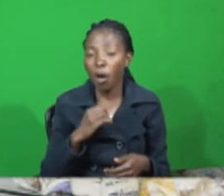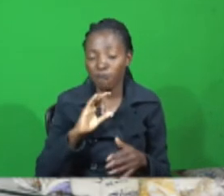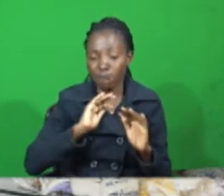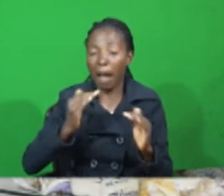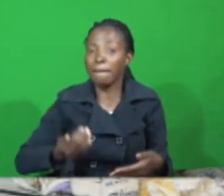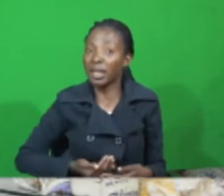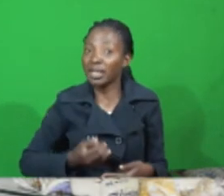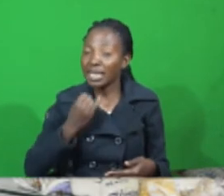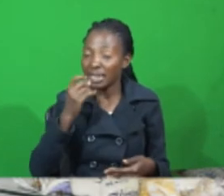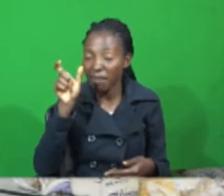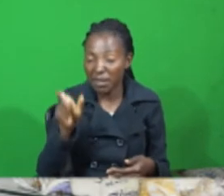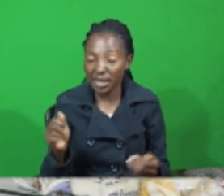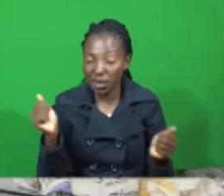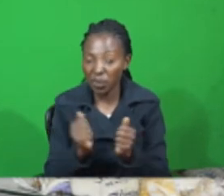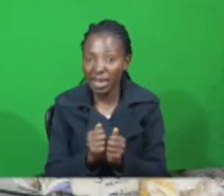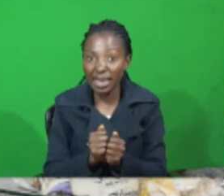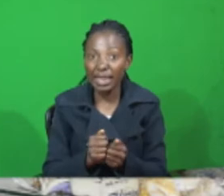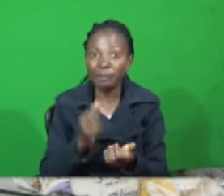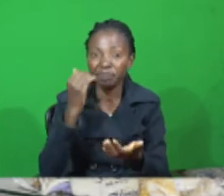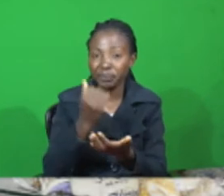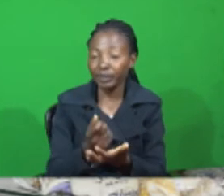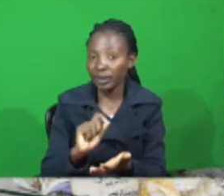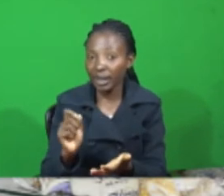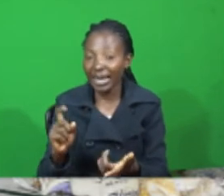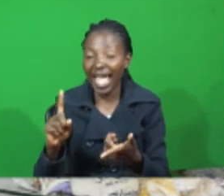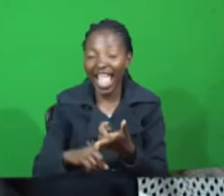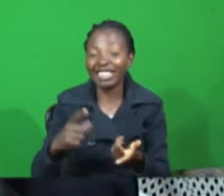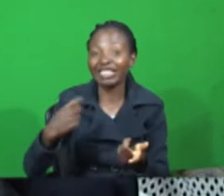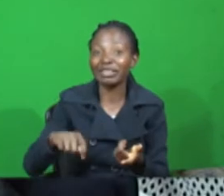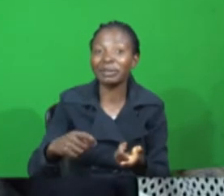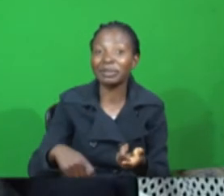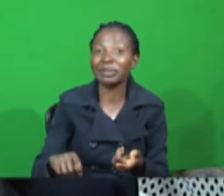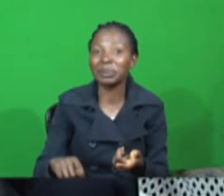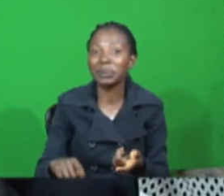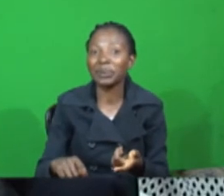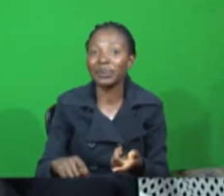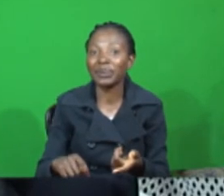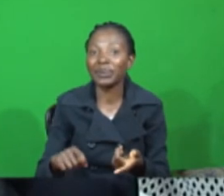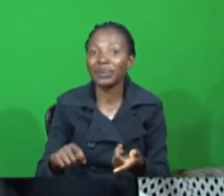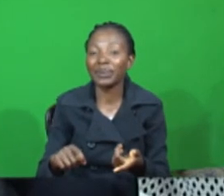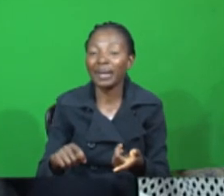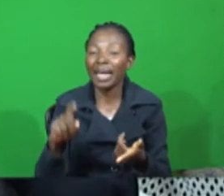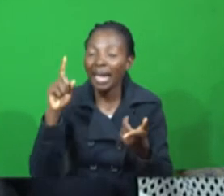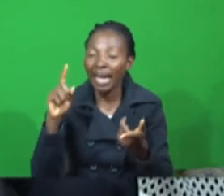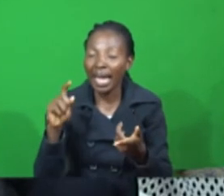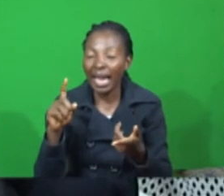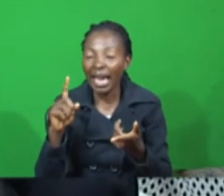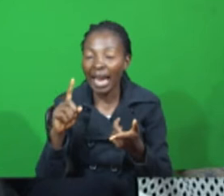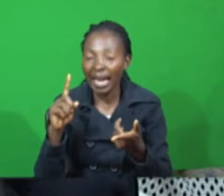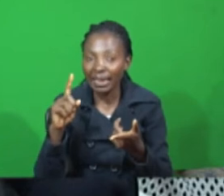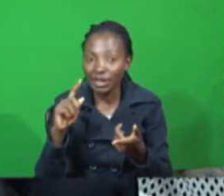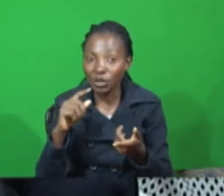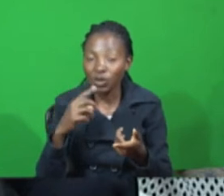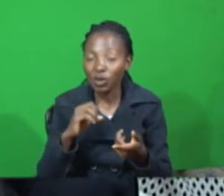Muridzwe zvinhu zvandakabata izvi. Zvinoti chimete ichi netsvimbo. Chii chinobva chaitika verenga iti. Hanzi zvinoti chimete